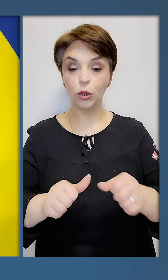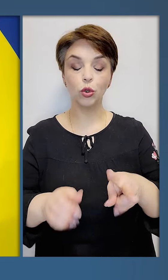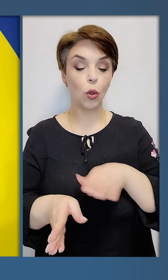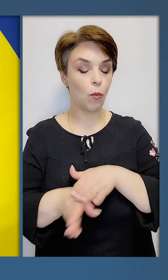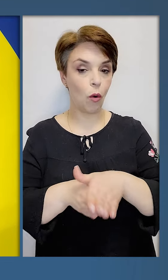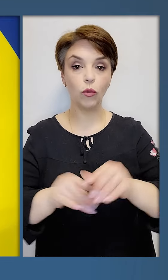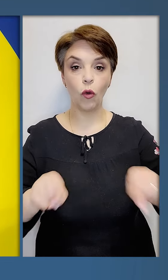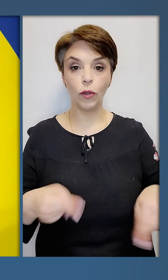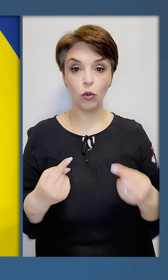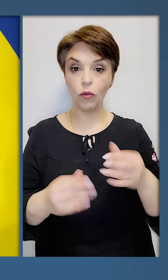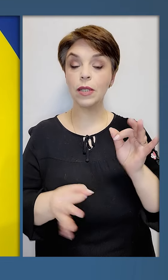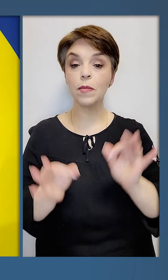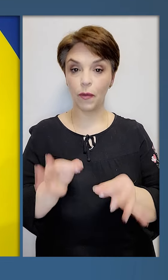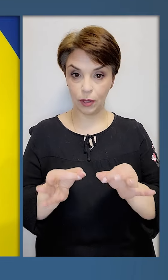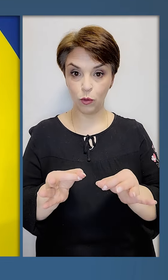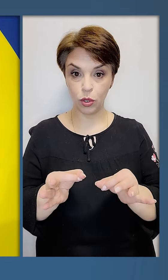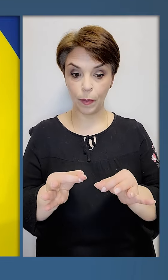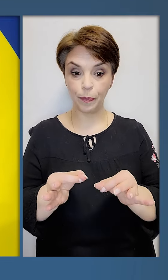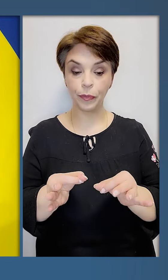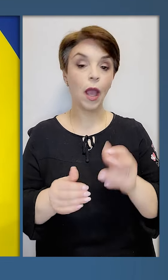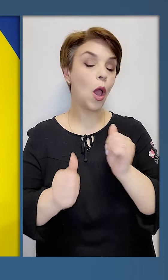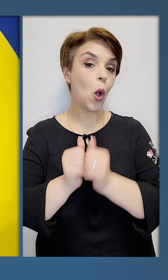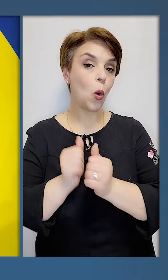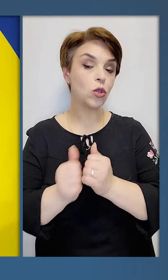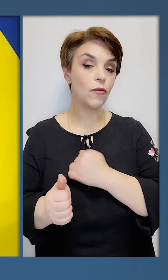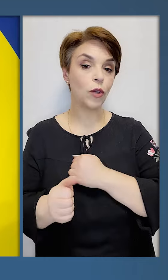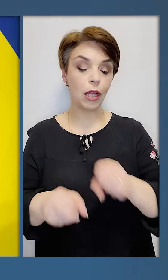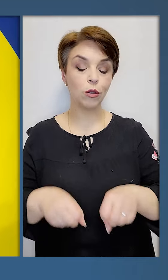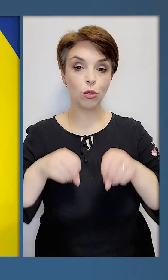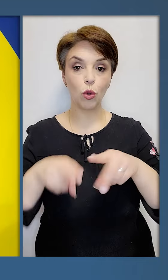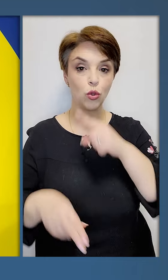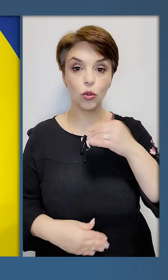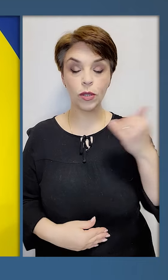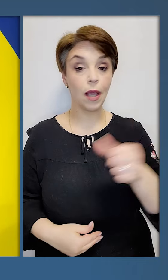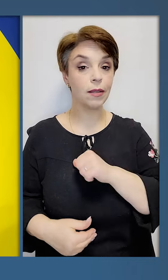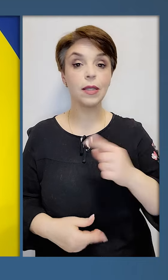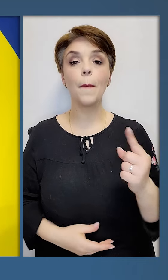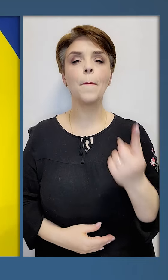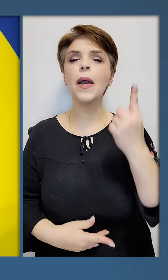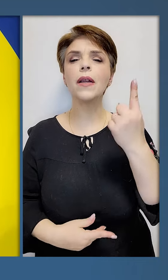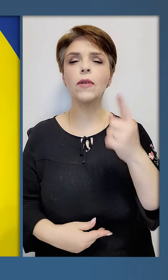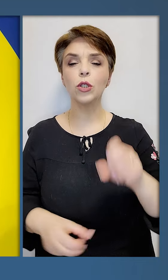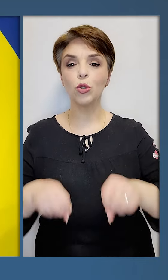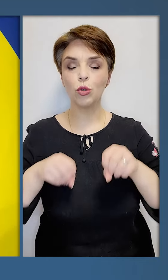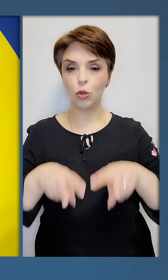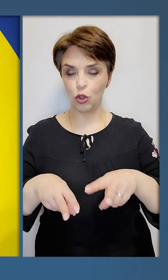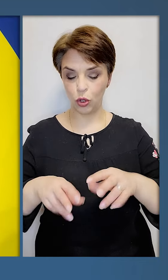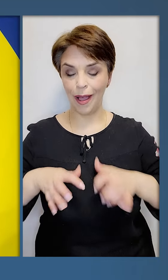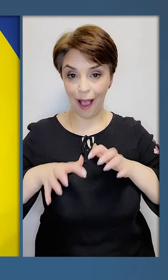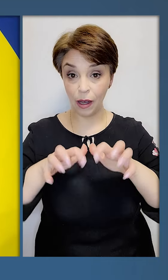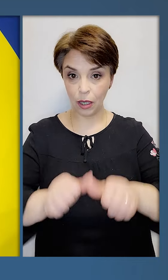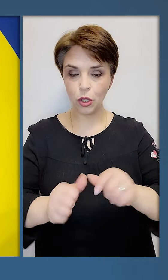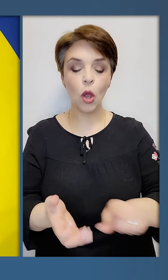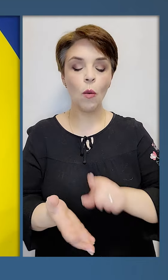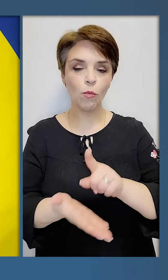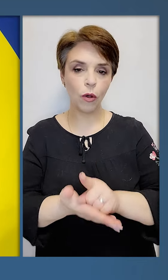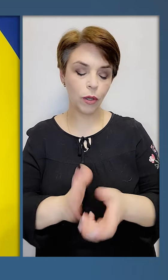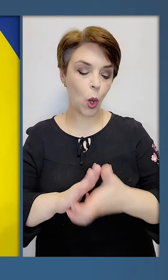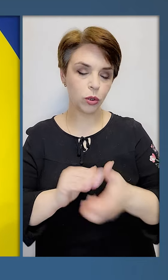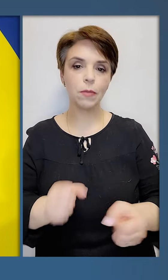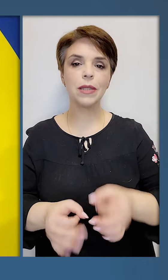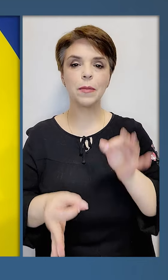щодо повного відновлення справедливості. І кожен воєнний злочин росіян та сам первинний злочин агресії повинні